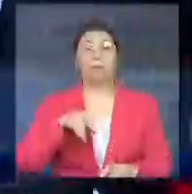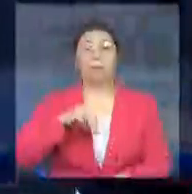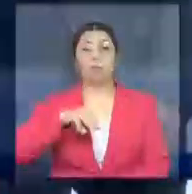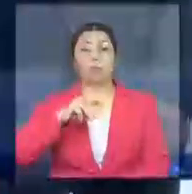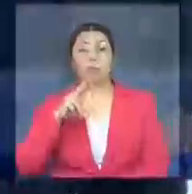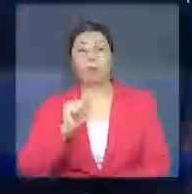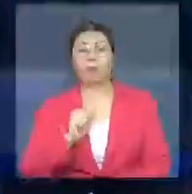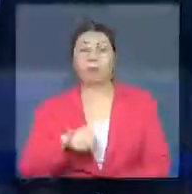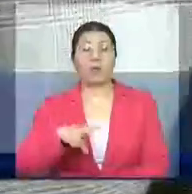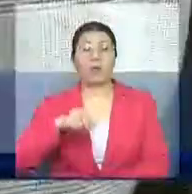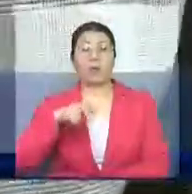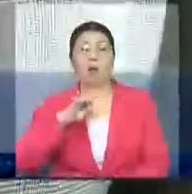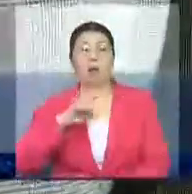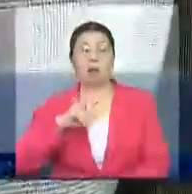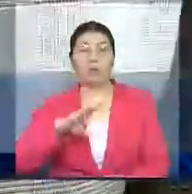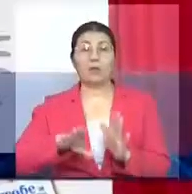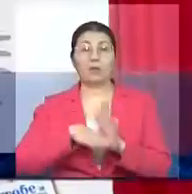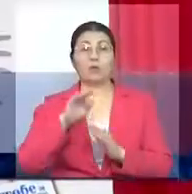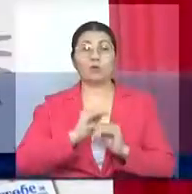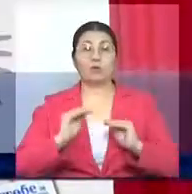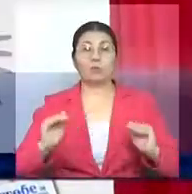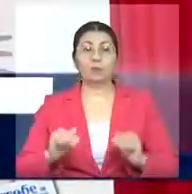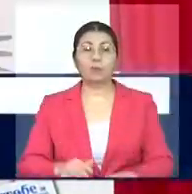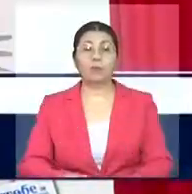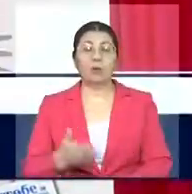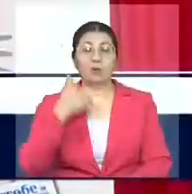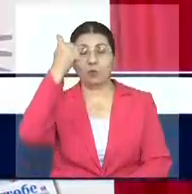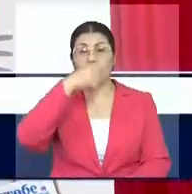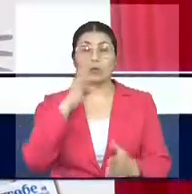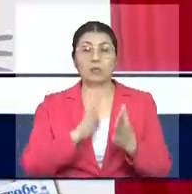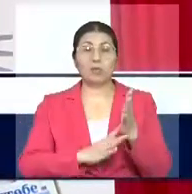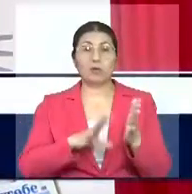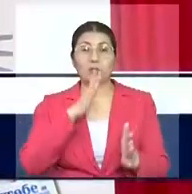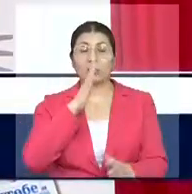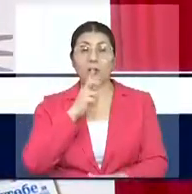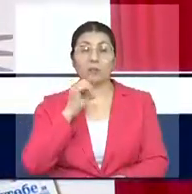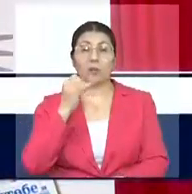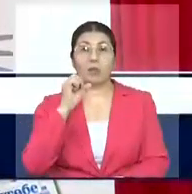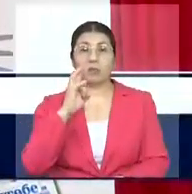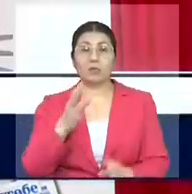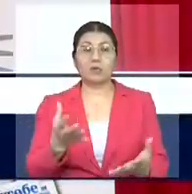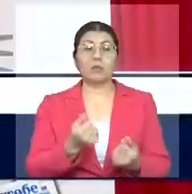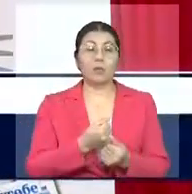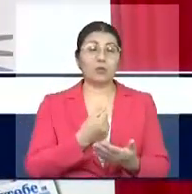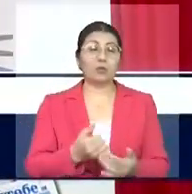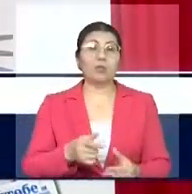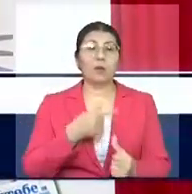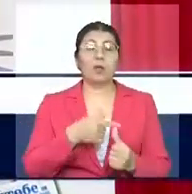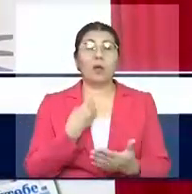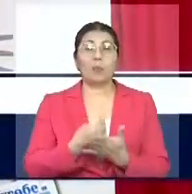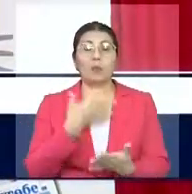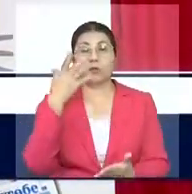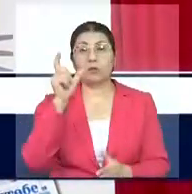и лагерь лучшим ученикам. В прошлом году 90-летний Бесин Жаканула получил звание почетного